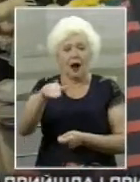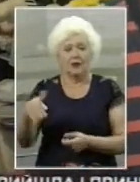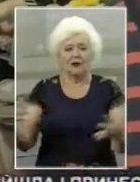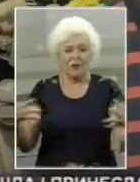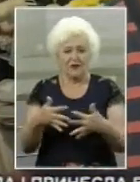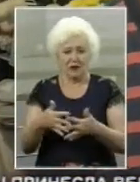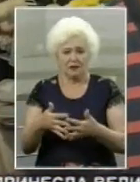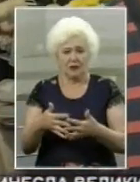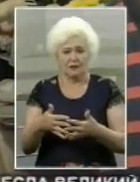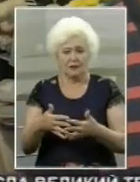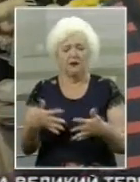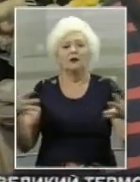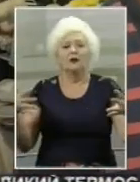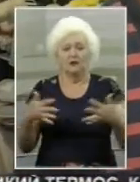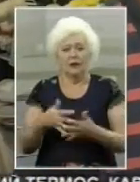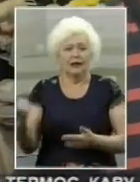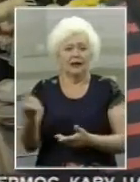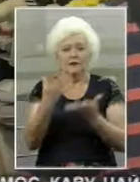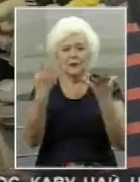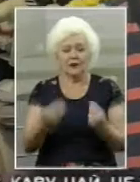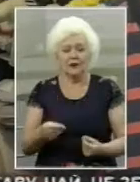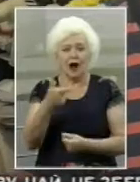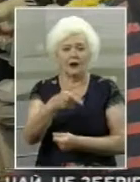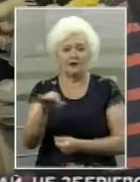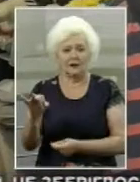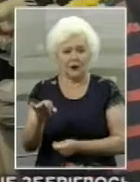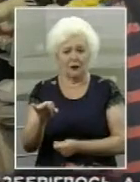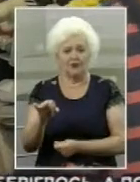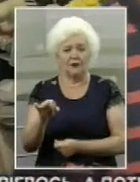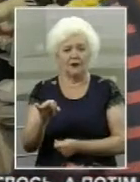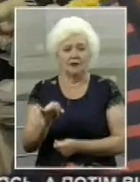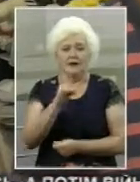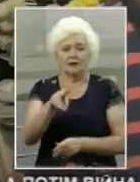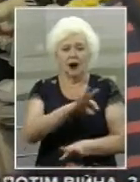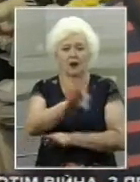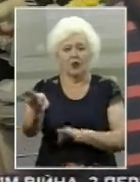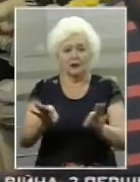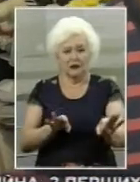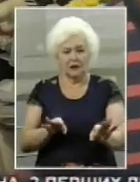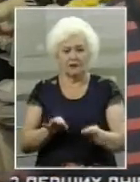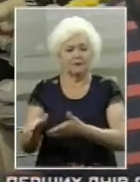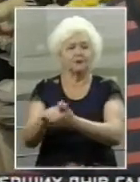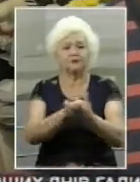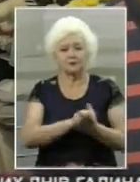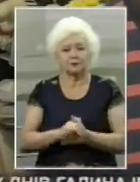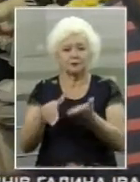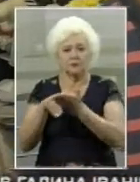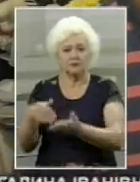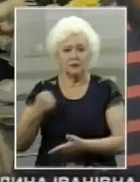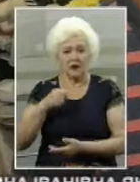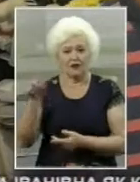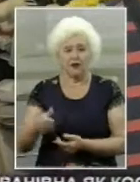війна. Війна з перших днів Галина Івановна, як координатор, як організовувала допомогу воїнам.